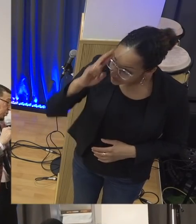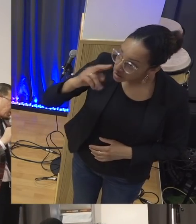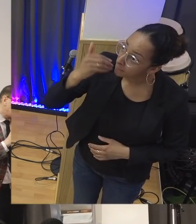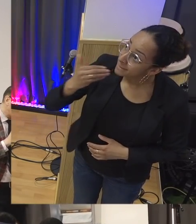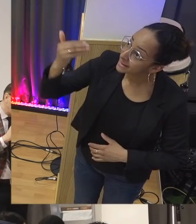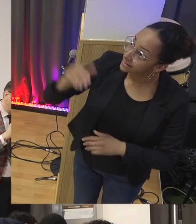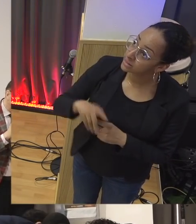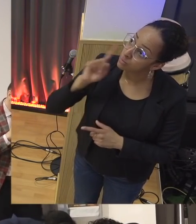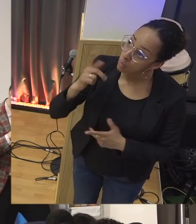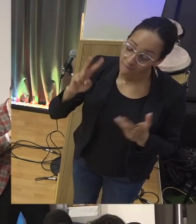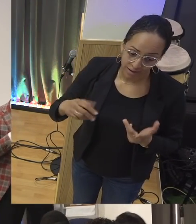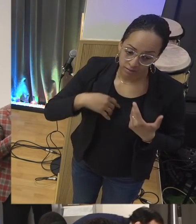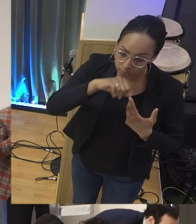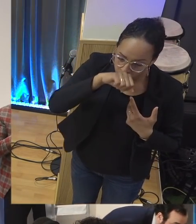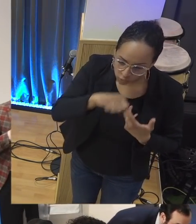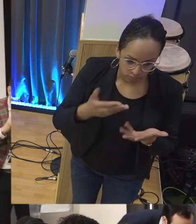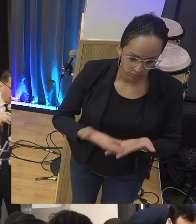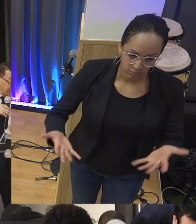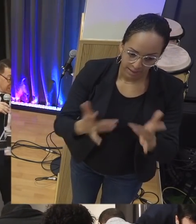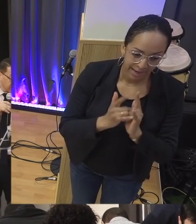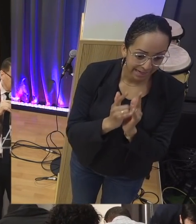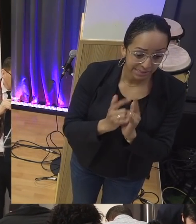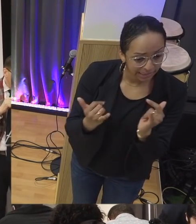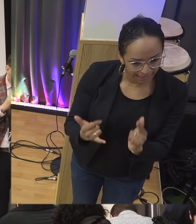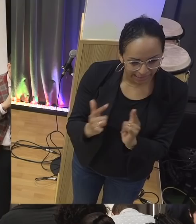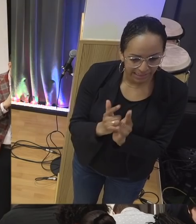parce que j'aime cette église de la rue Fondary.